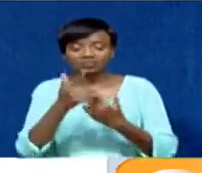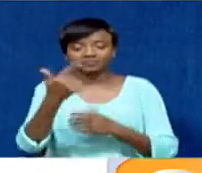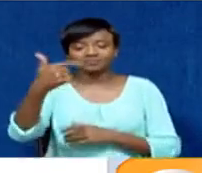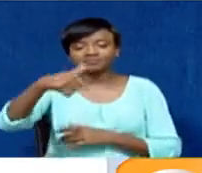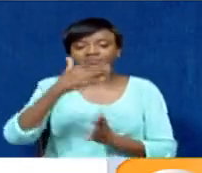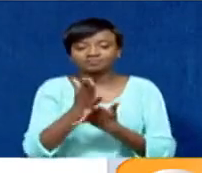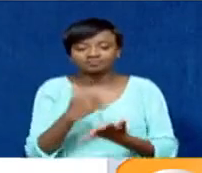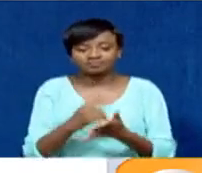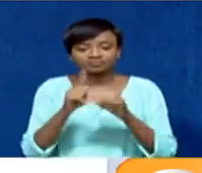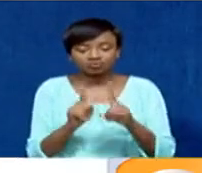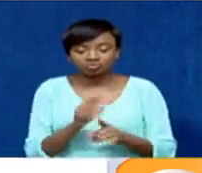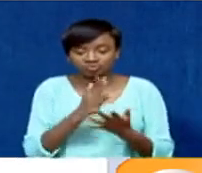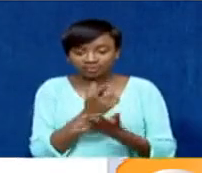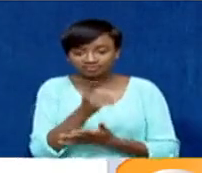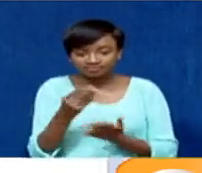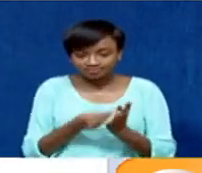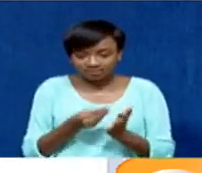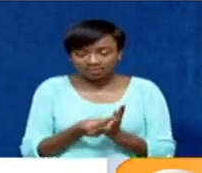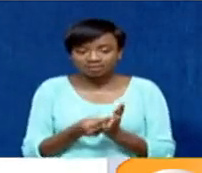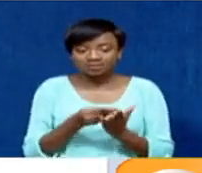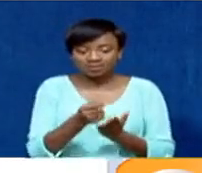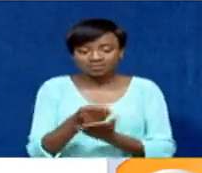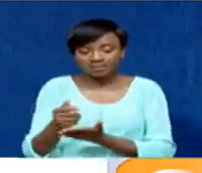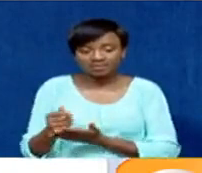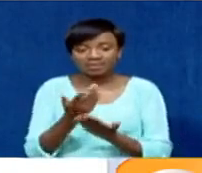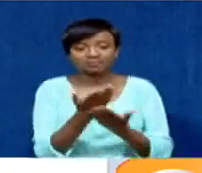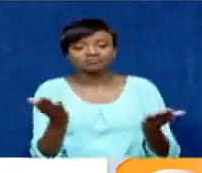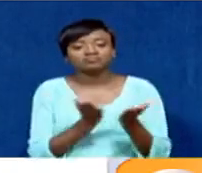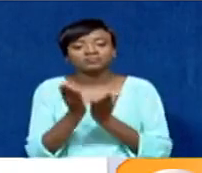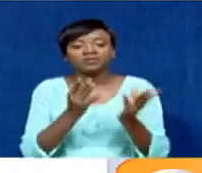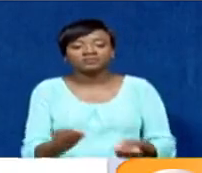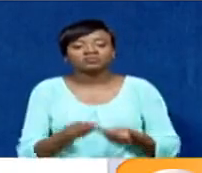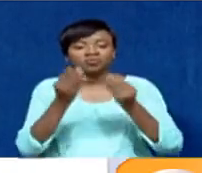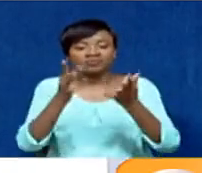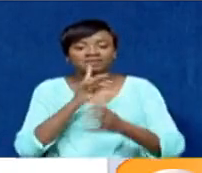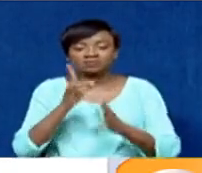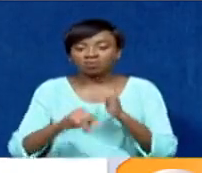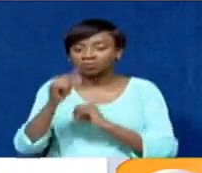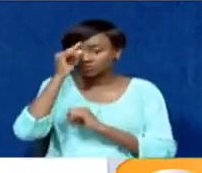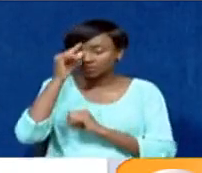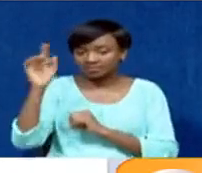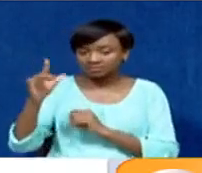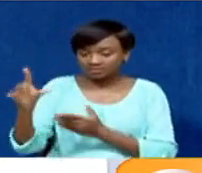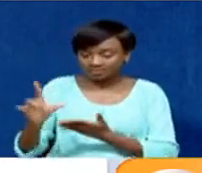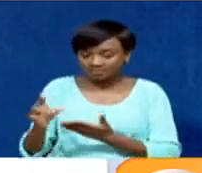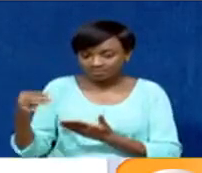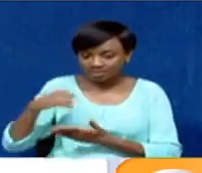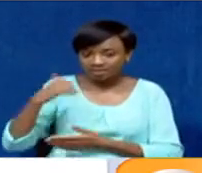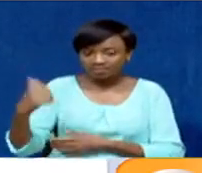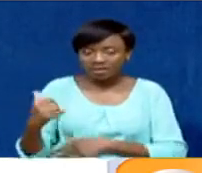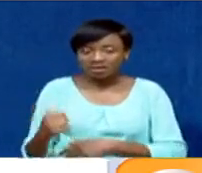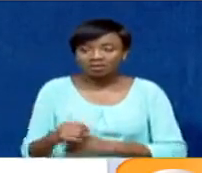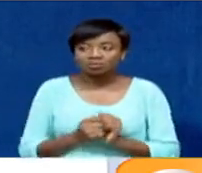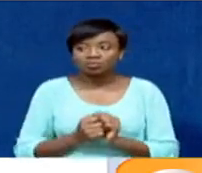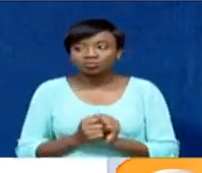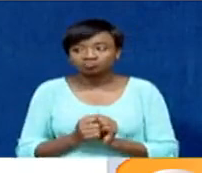Baadhi ya pesa hizi zitatumika kuwalipa wauzaji mafuta wanaoidai serikali deni la shilingi bilioni 13.